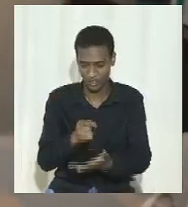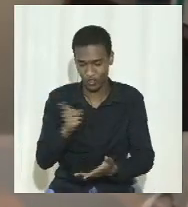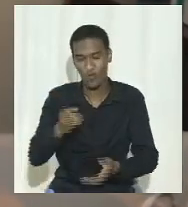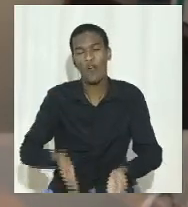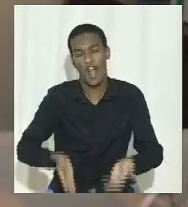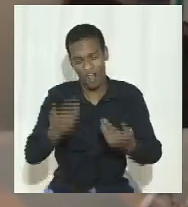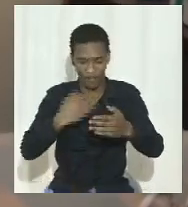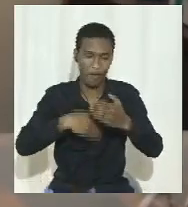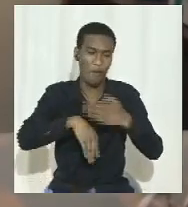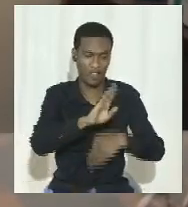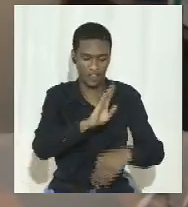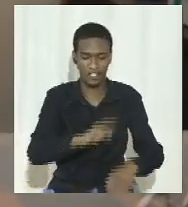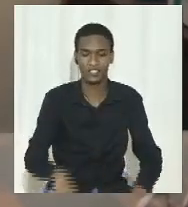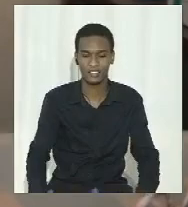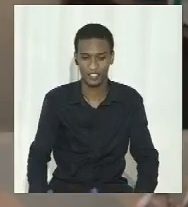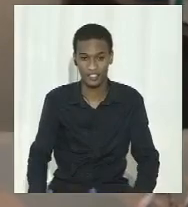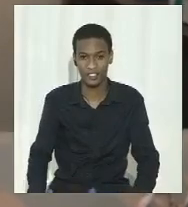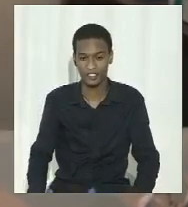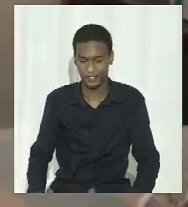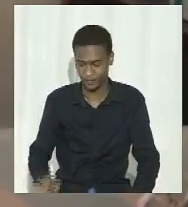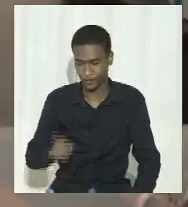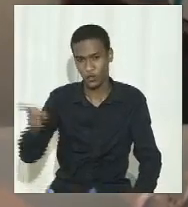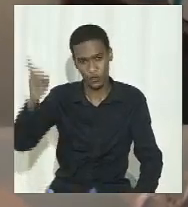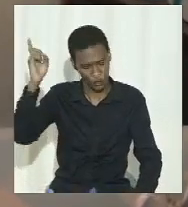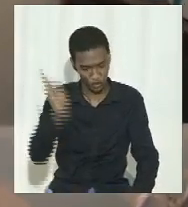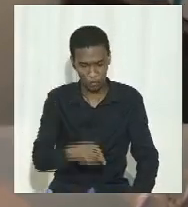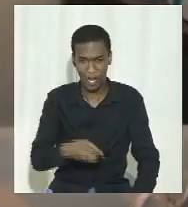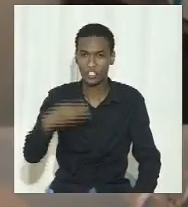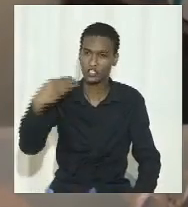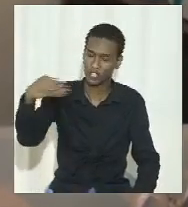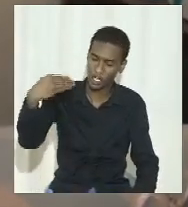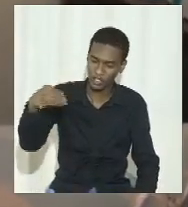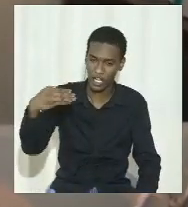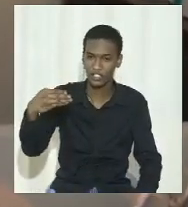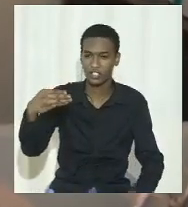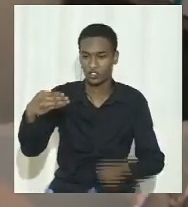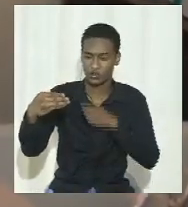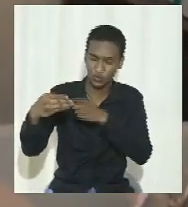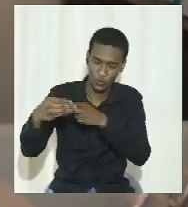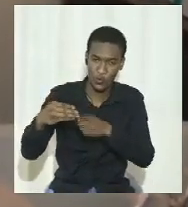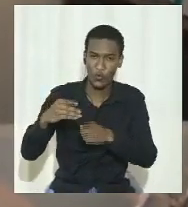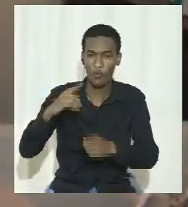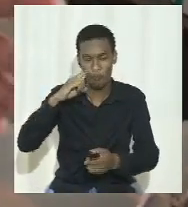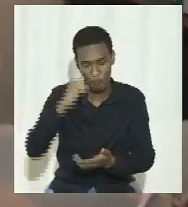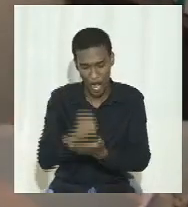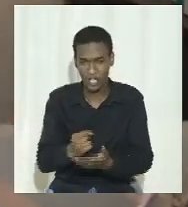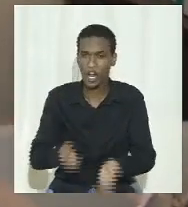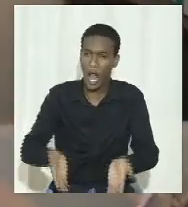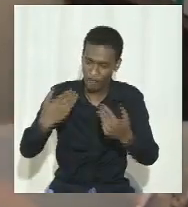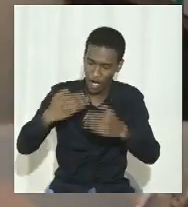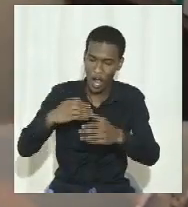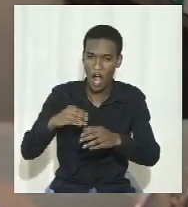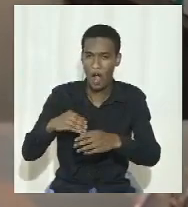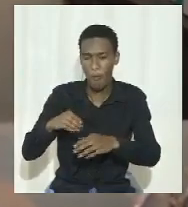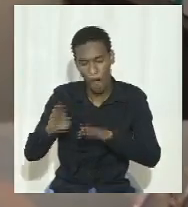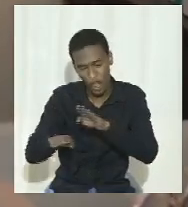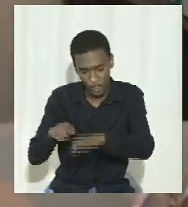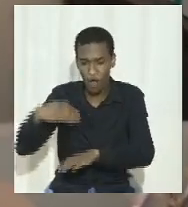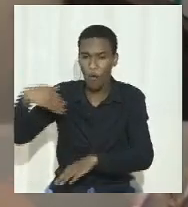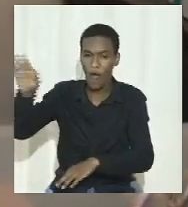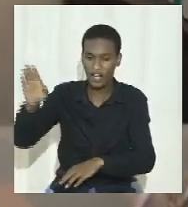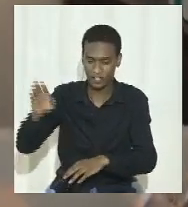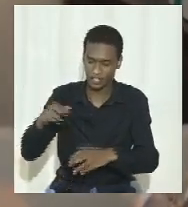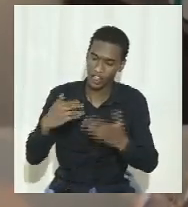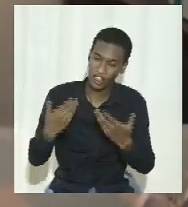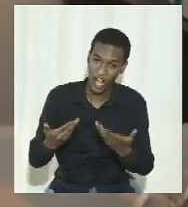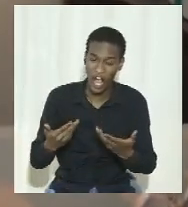maromaro tsy maintsy ampiarahany amin'ilay taratasy mpangatana zay ataony eto amin'ny BNGRC zany a fa tsy amin'ny